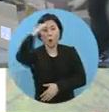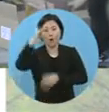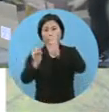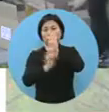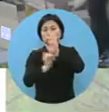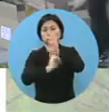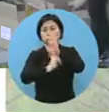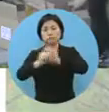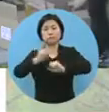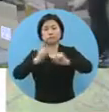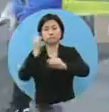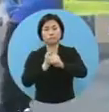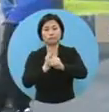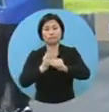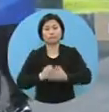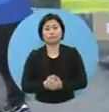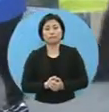펼칩니다.